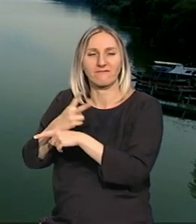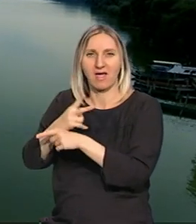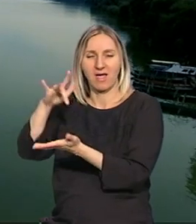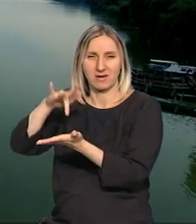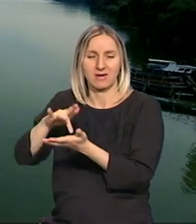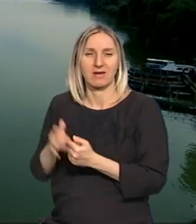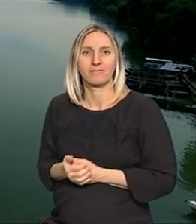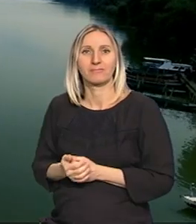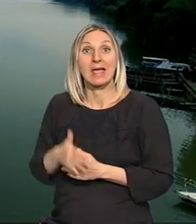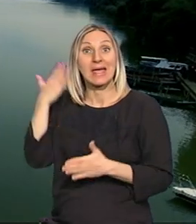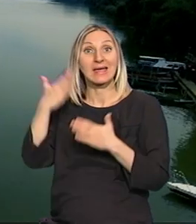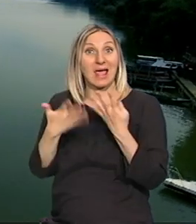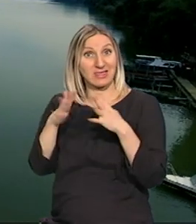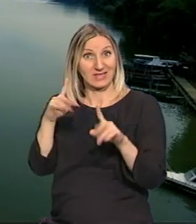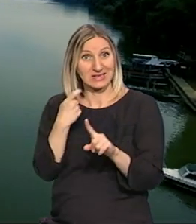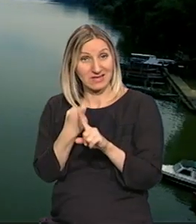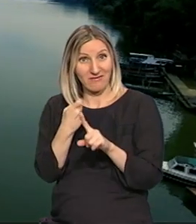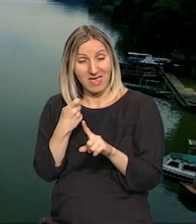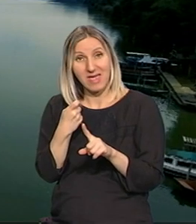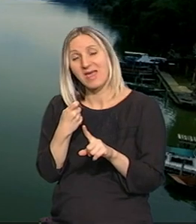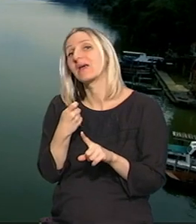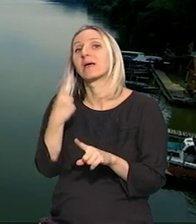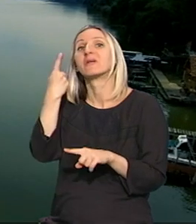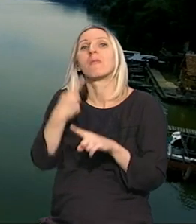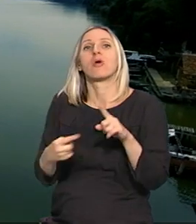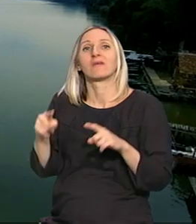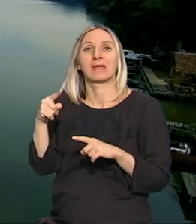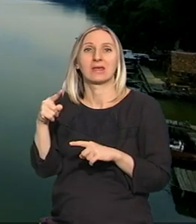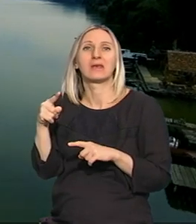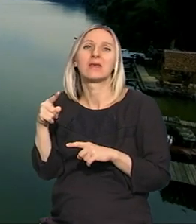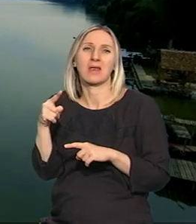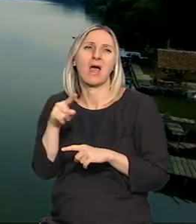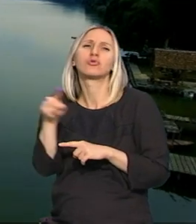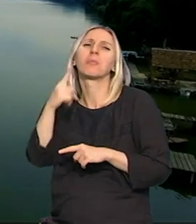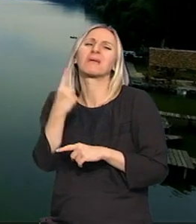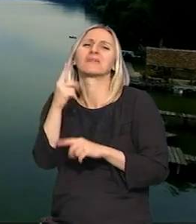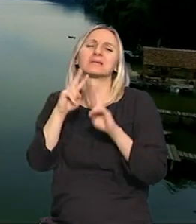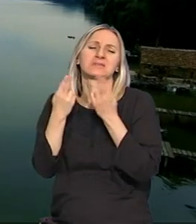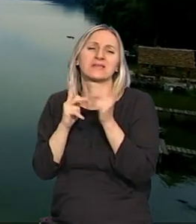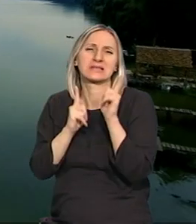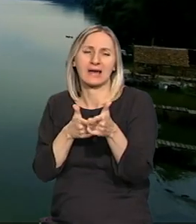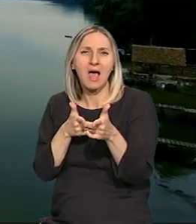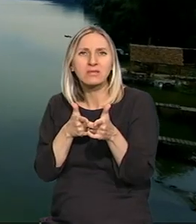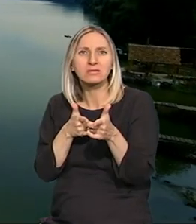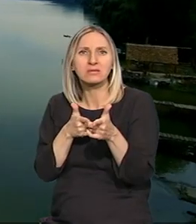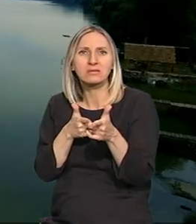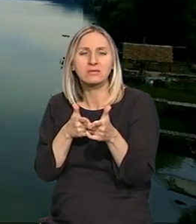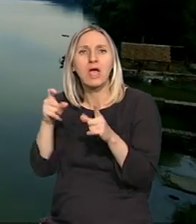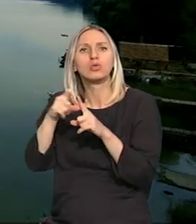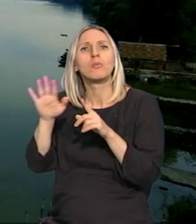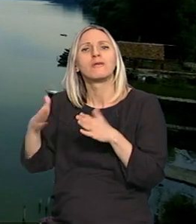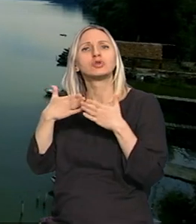Pri kraju 19. veka i u prvoj, da kažem, polovini ili do Prvog svetskog rata, Dubrovičko pristanište